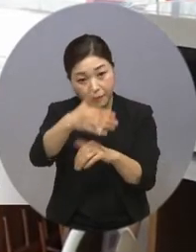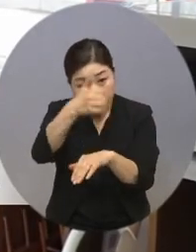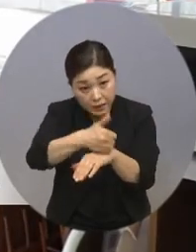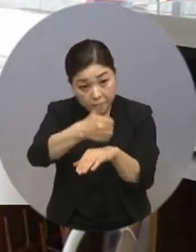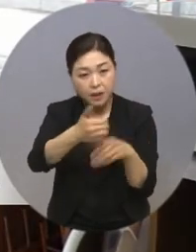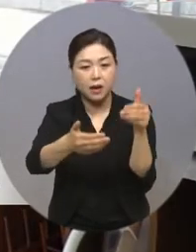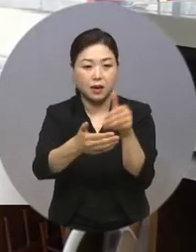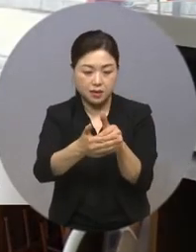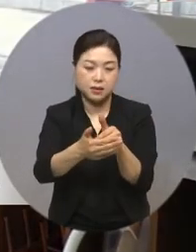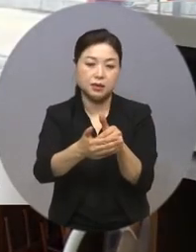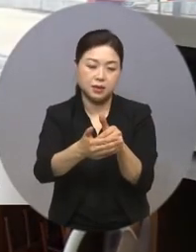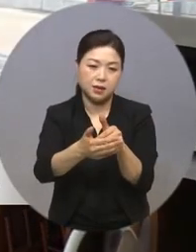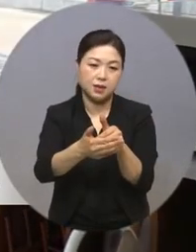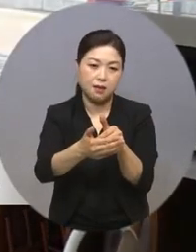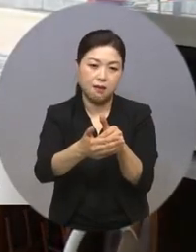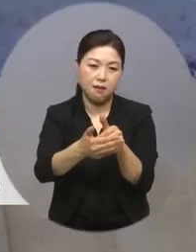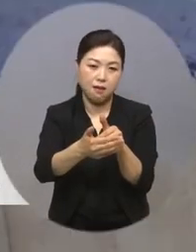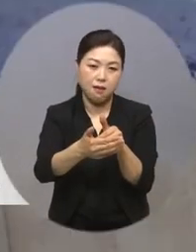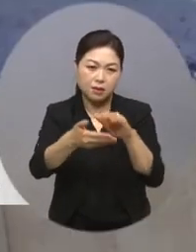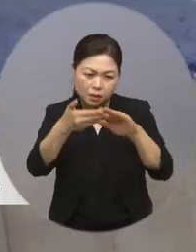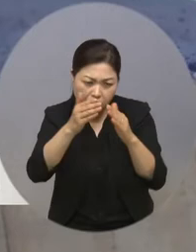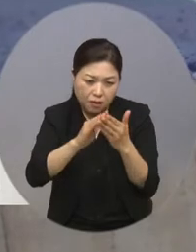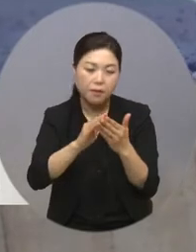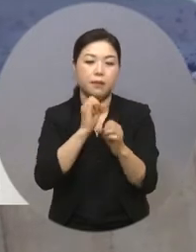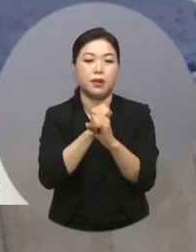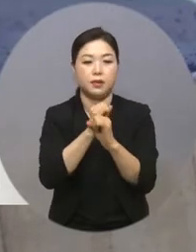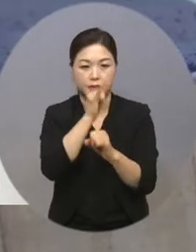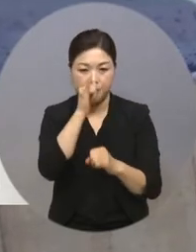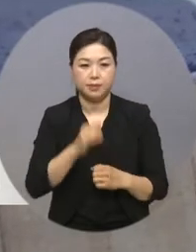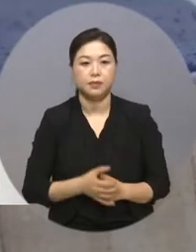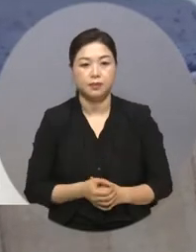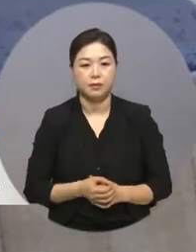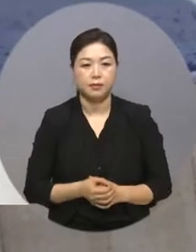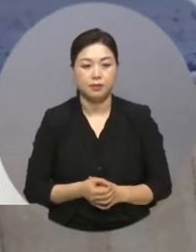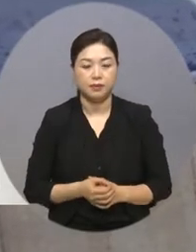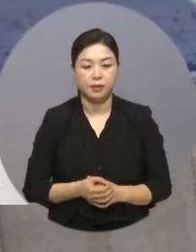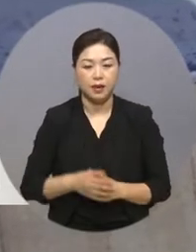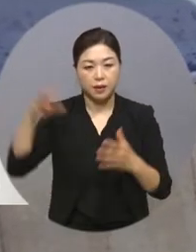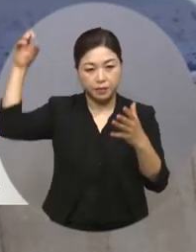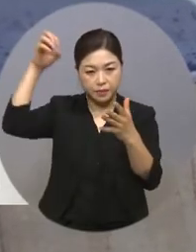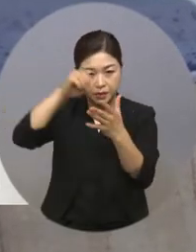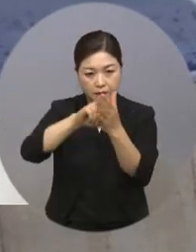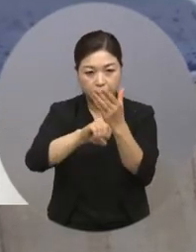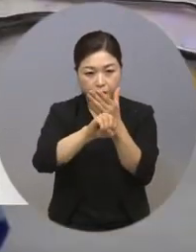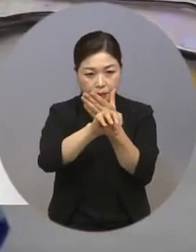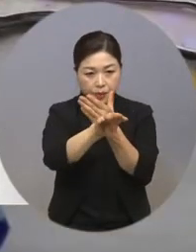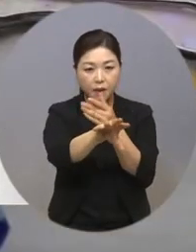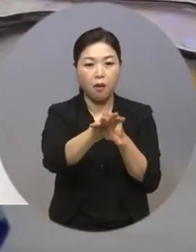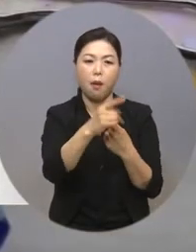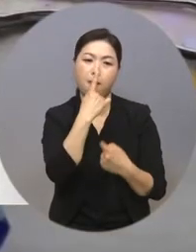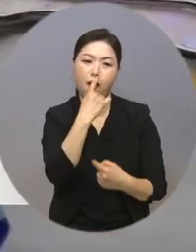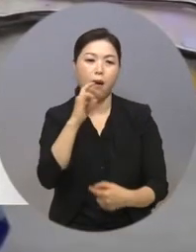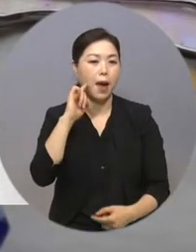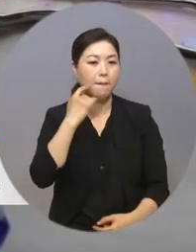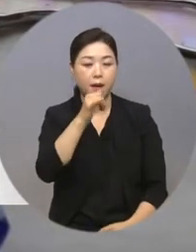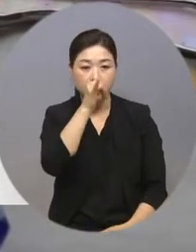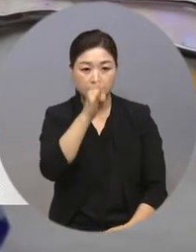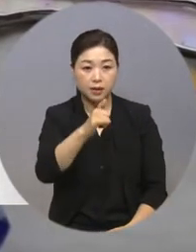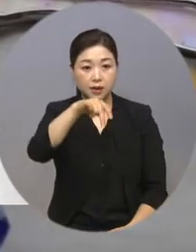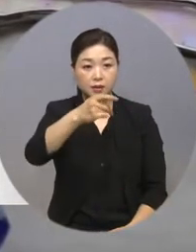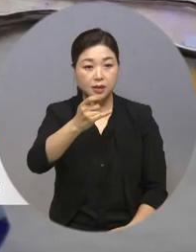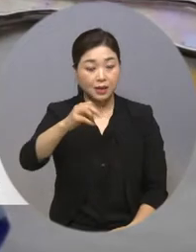작가의 손길이 닿지 않는 곳이 없습니다. 빛이 투과되면 신비로움을 자아내는 스테인드